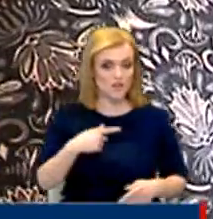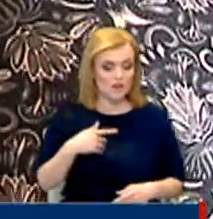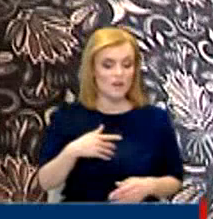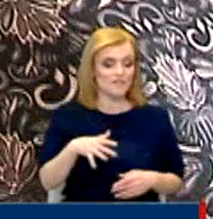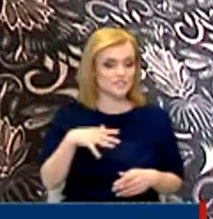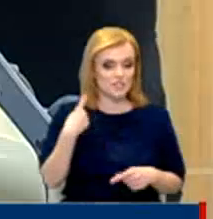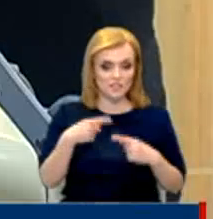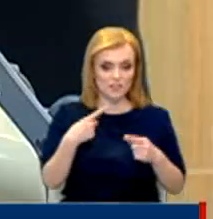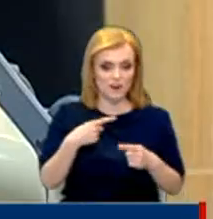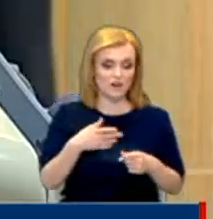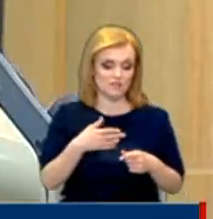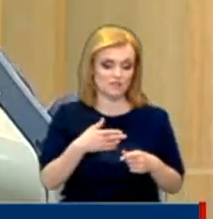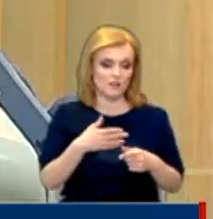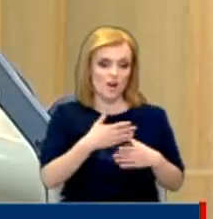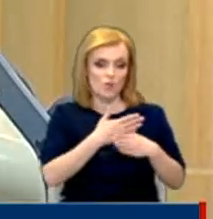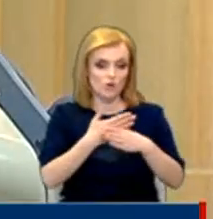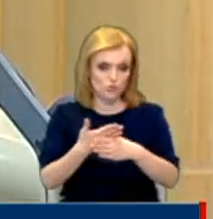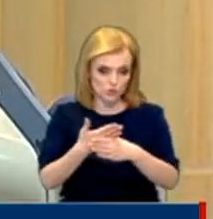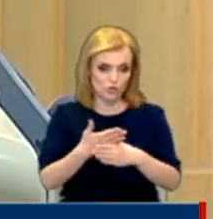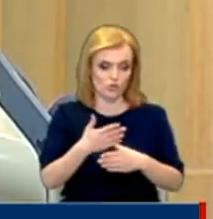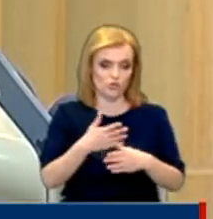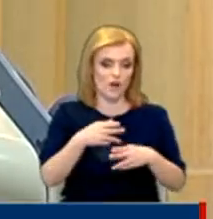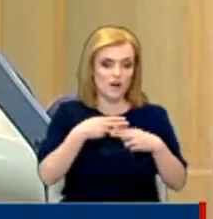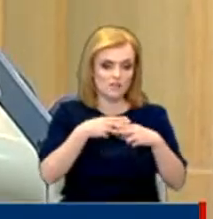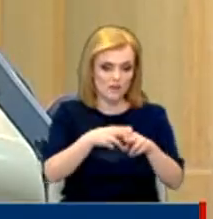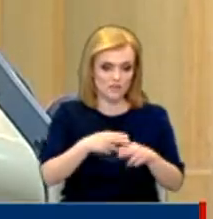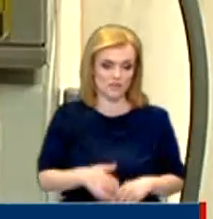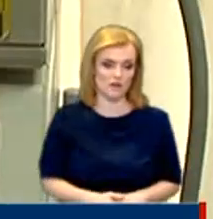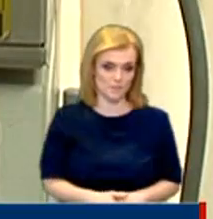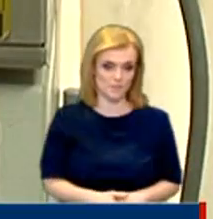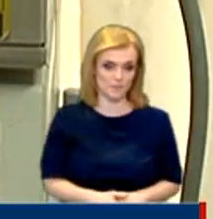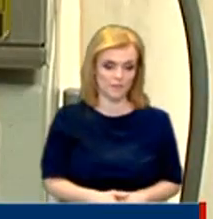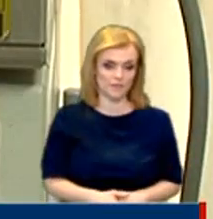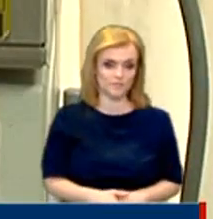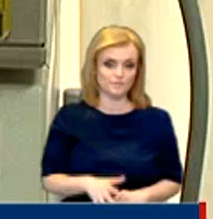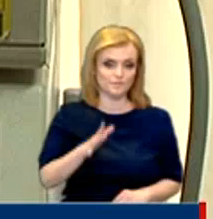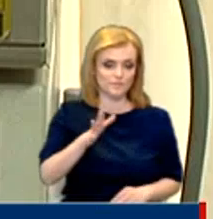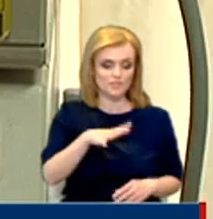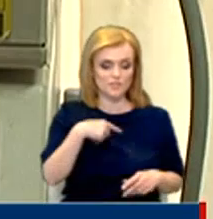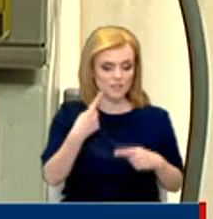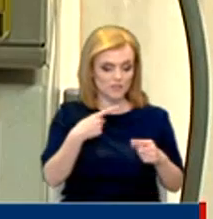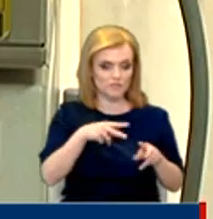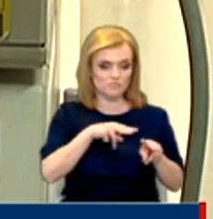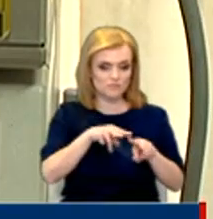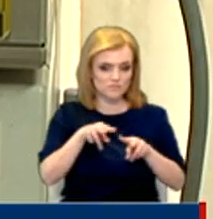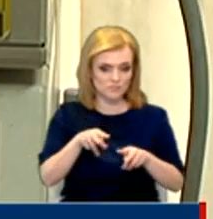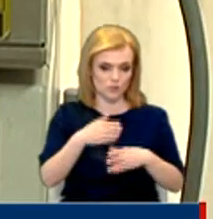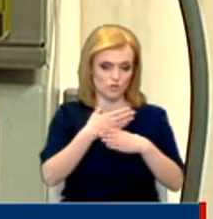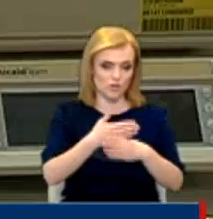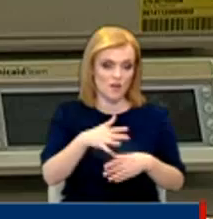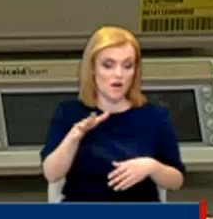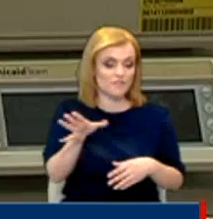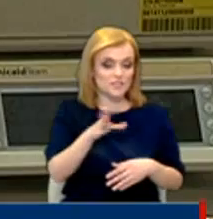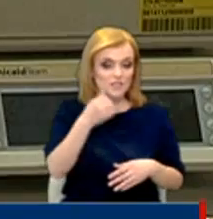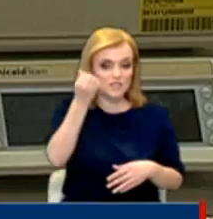unor cardiomonitoare, însă instituția dispune doar de 9 astfel de aparate, dintre care doar 4 sunt noi, iar restul au o vechime